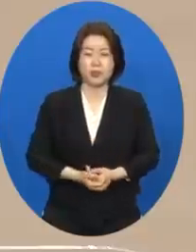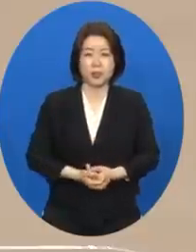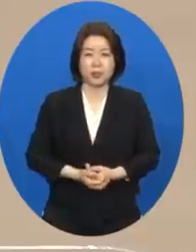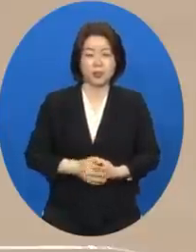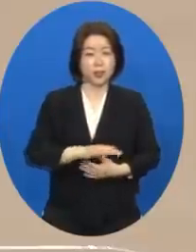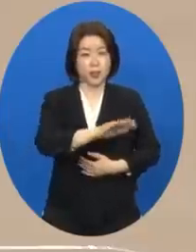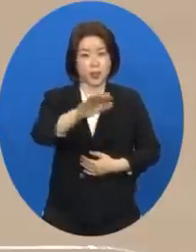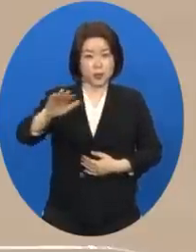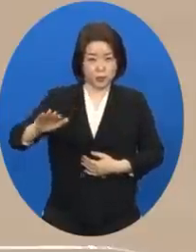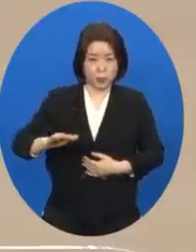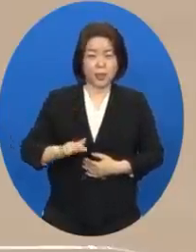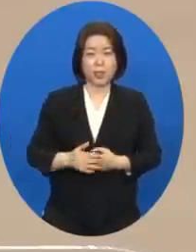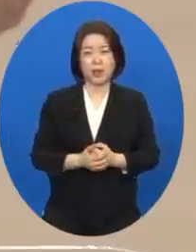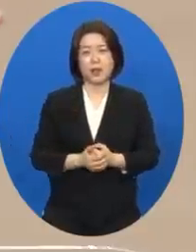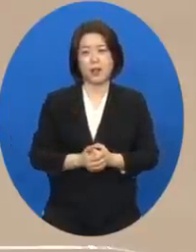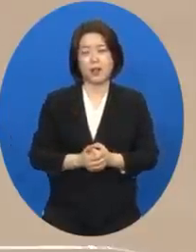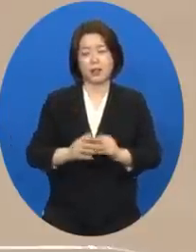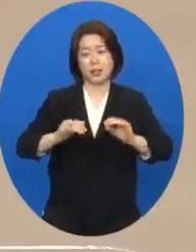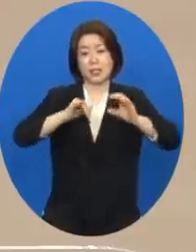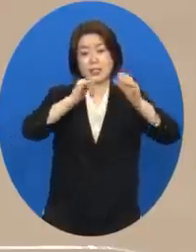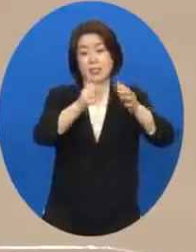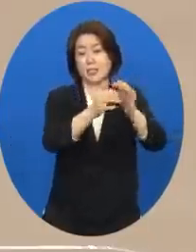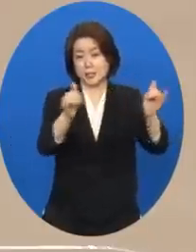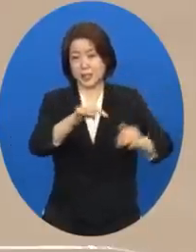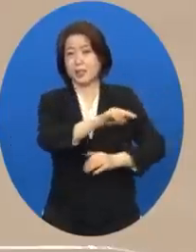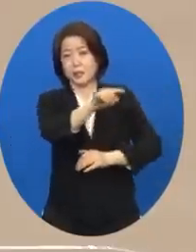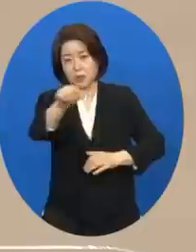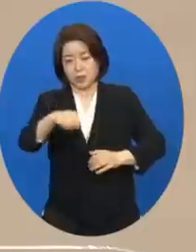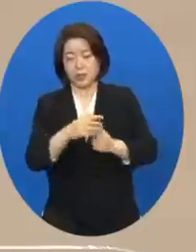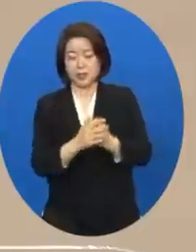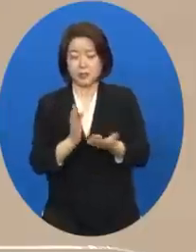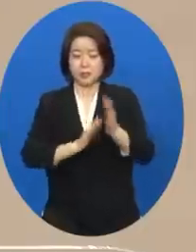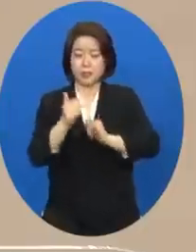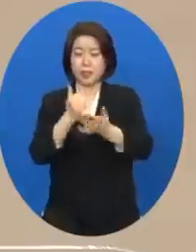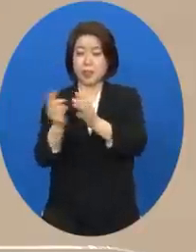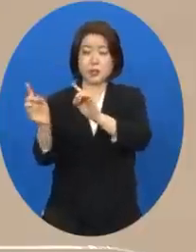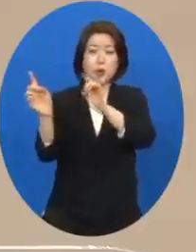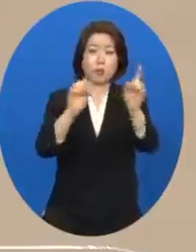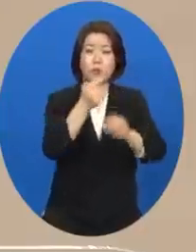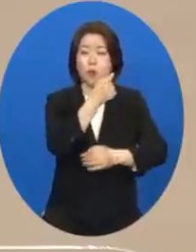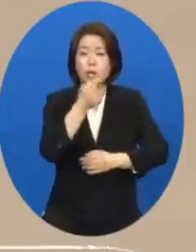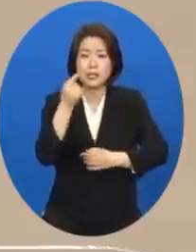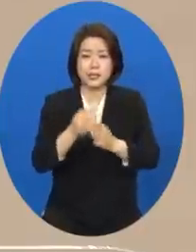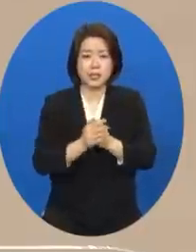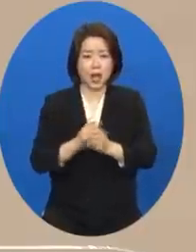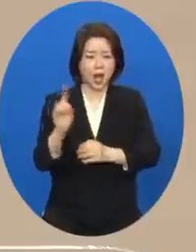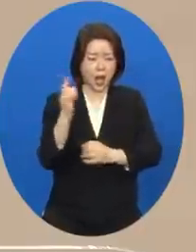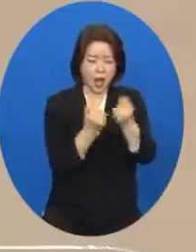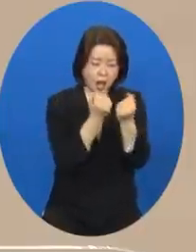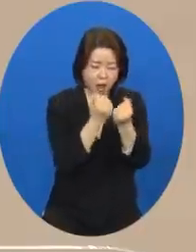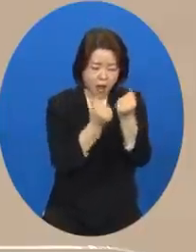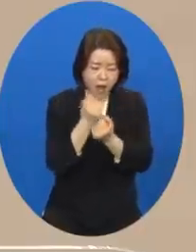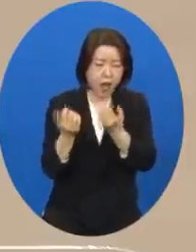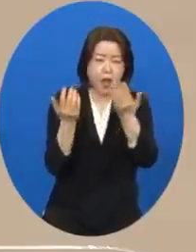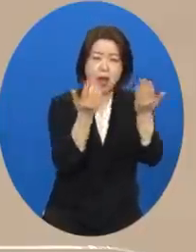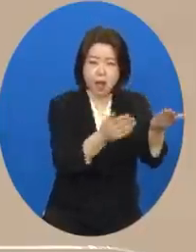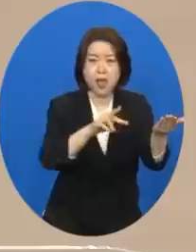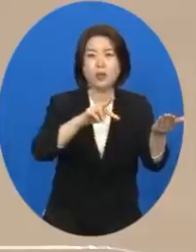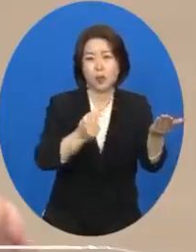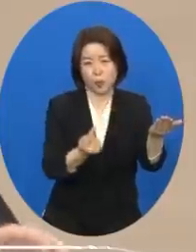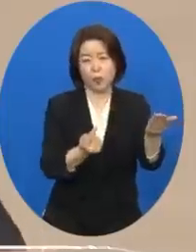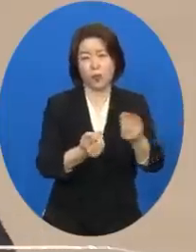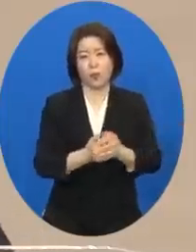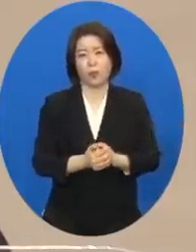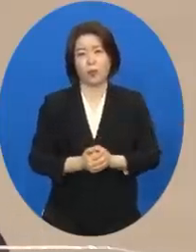우리가 세상 사람들에게 예수님이 부활하셨다는 증거를 아무리 말로 설명해 줘도